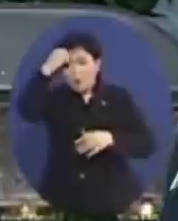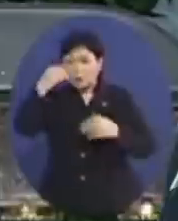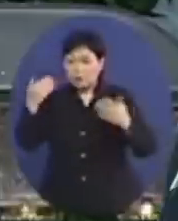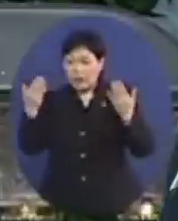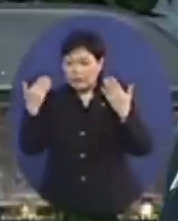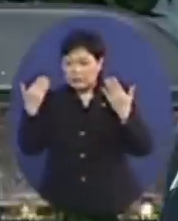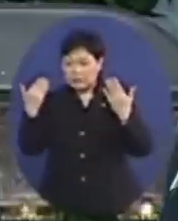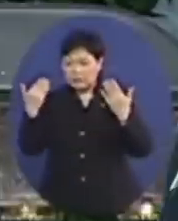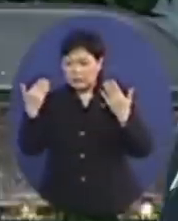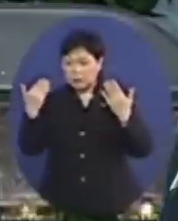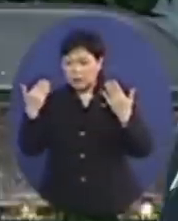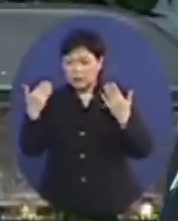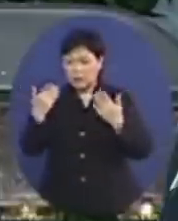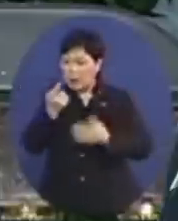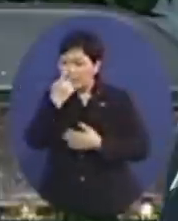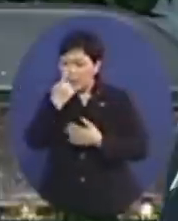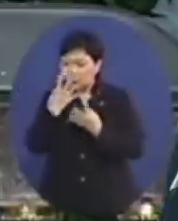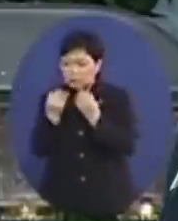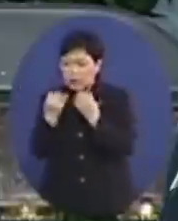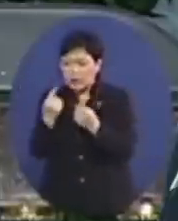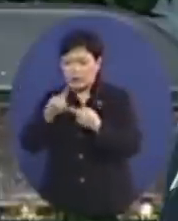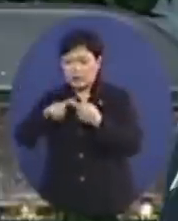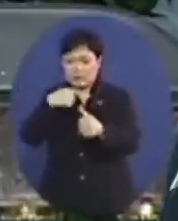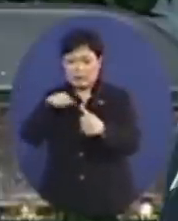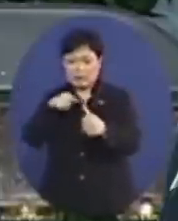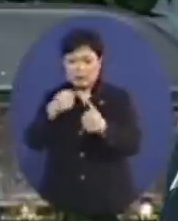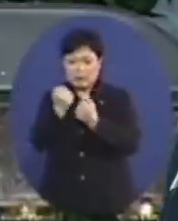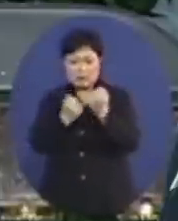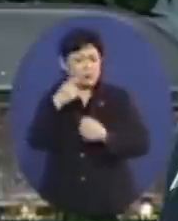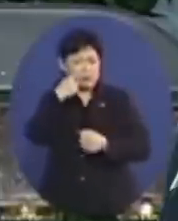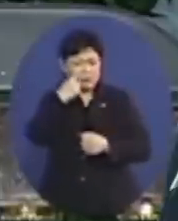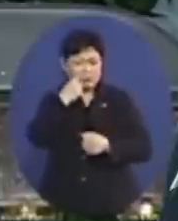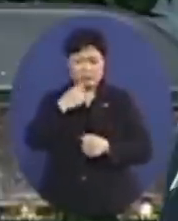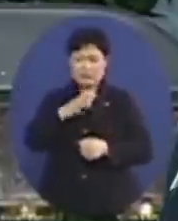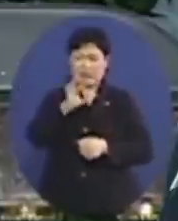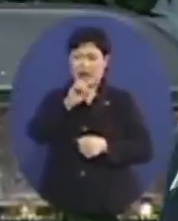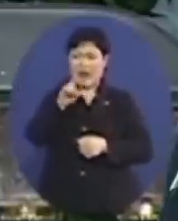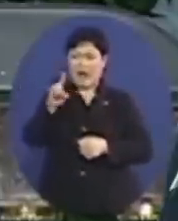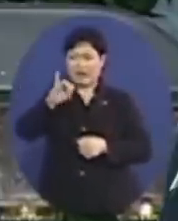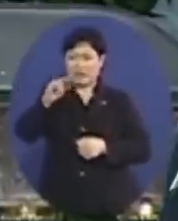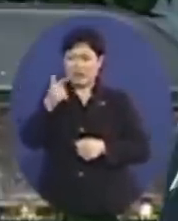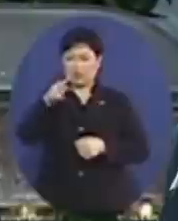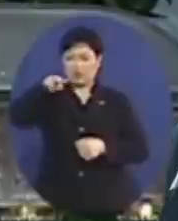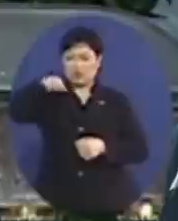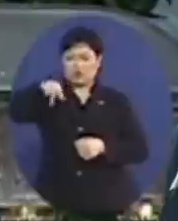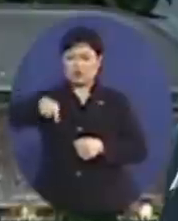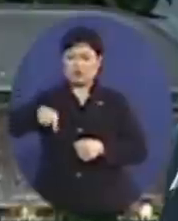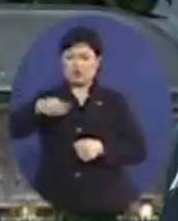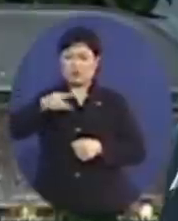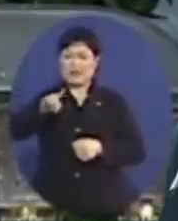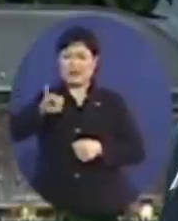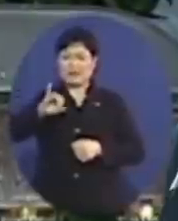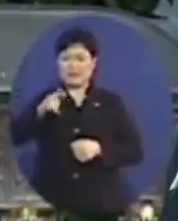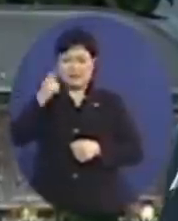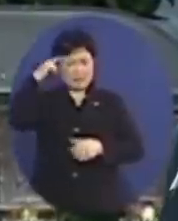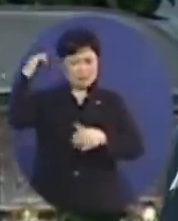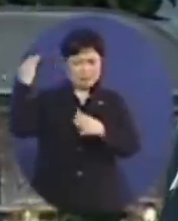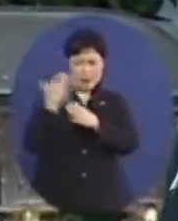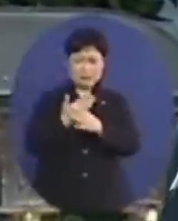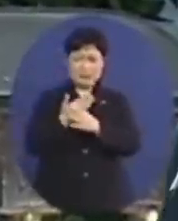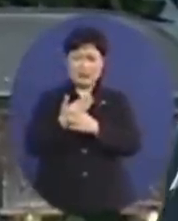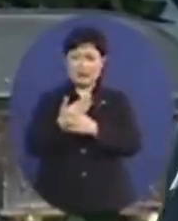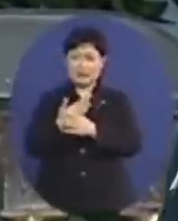모릅니다. 아인슈타인 박사가 여기 와서 우리에게 상대성 원리를 설명해 주어도